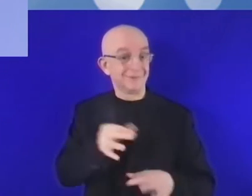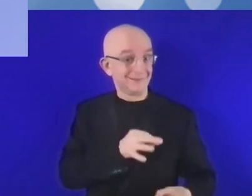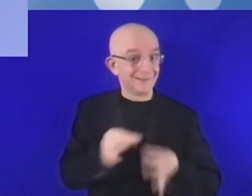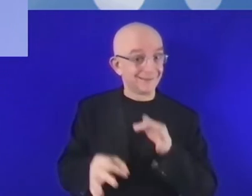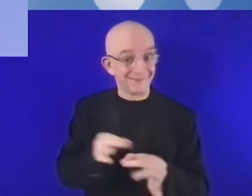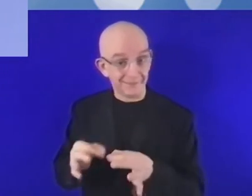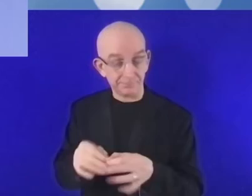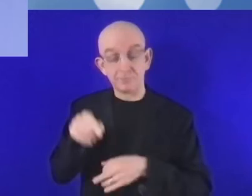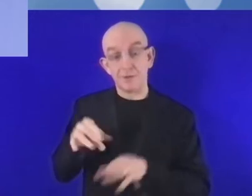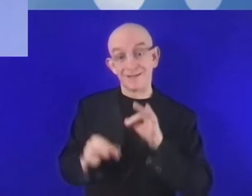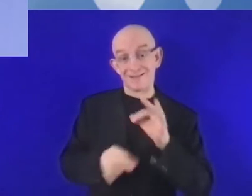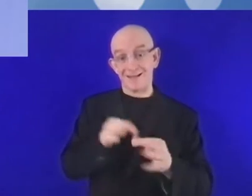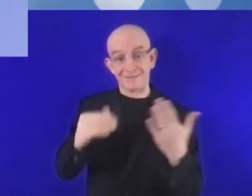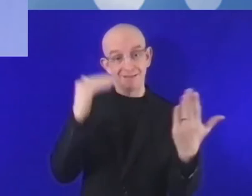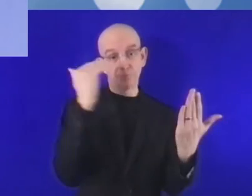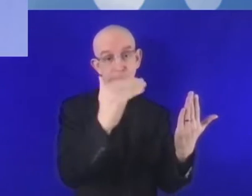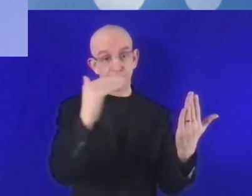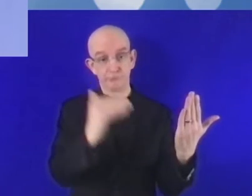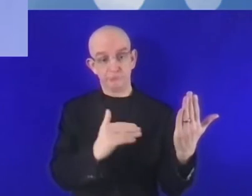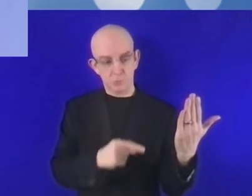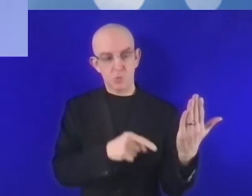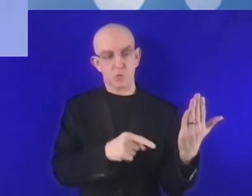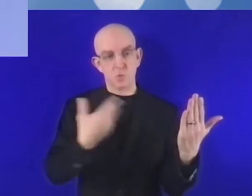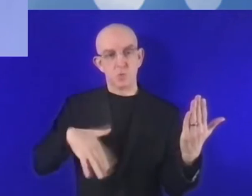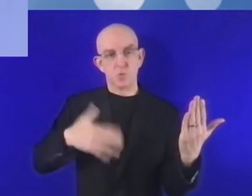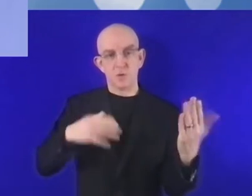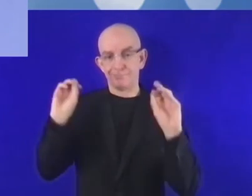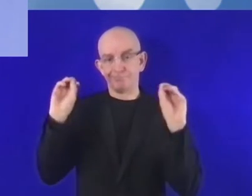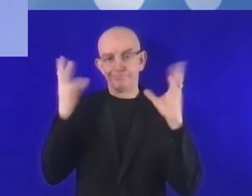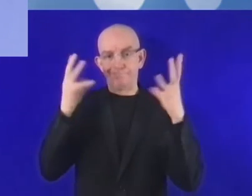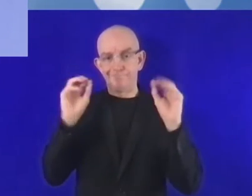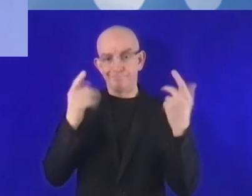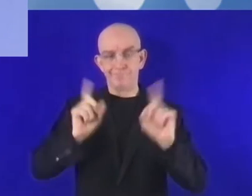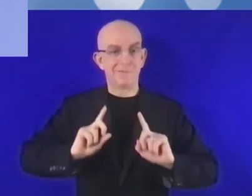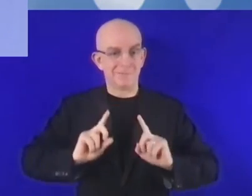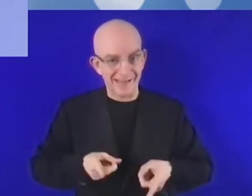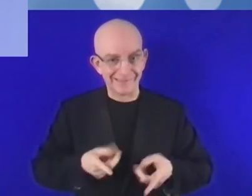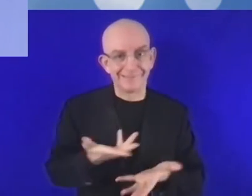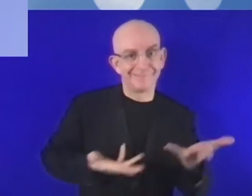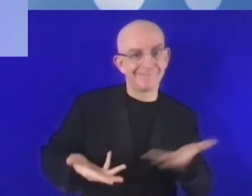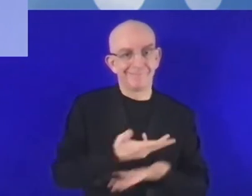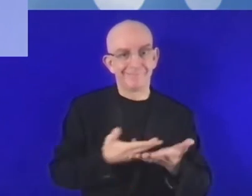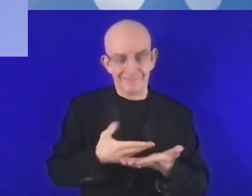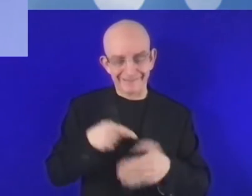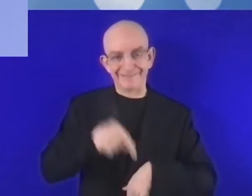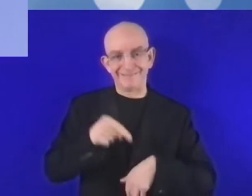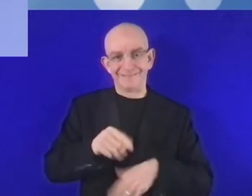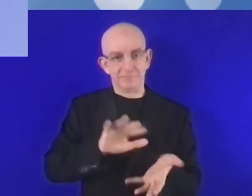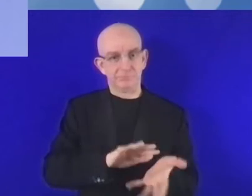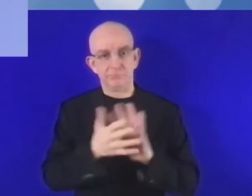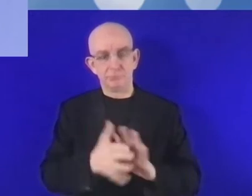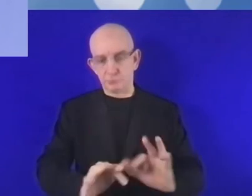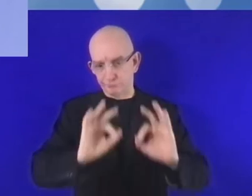2025. Она подчеркивает необходимость предпринять очень быстрые и решительные шаги для того, чтобы